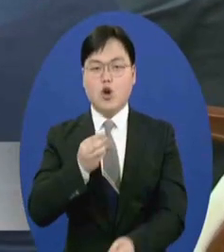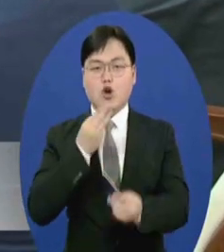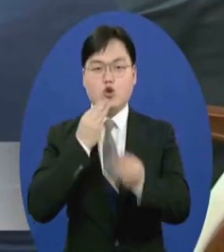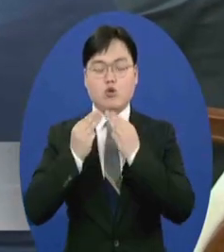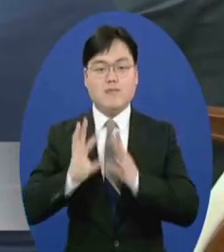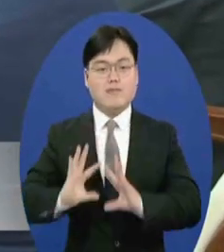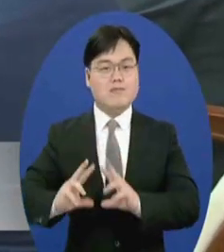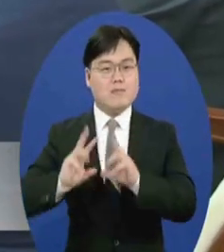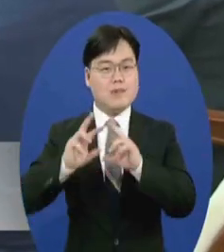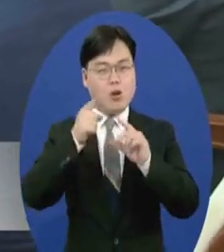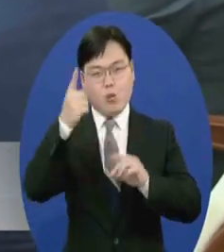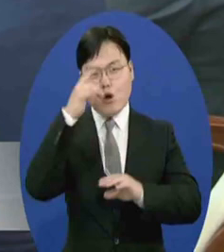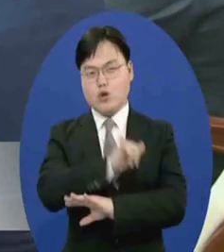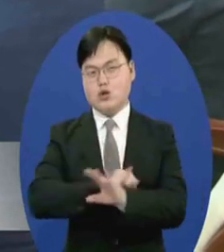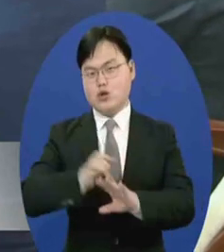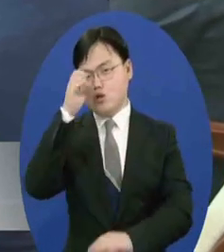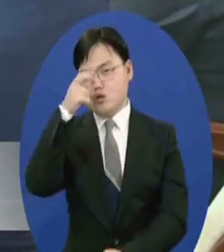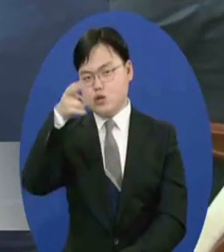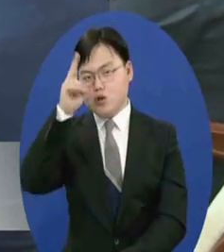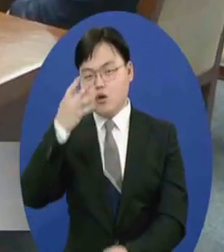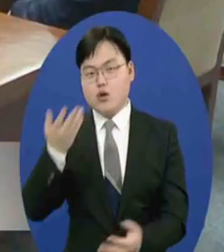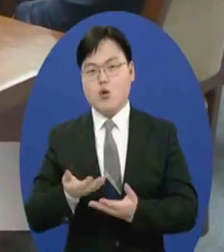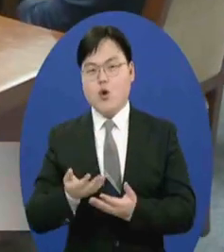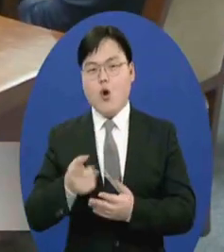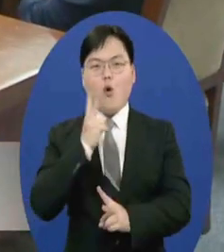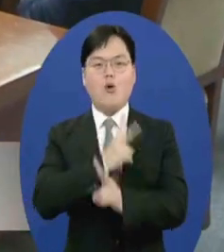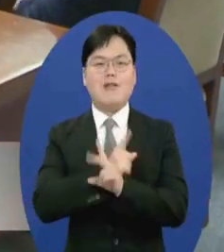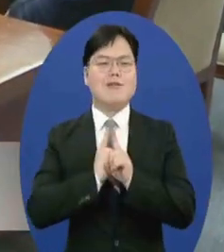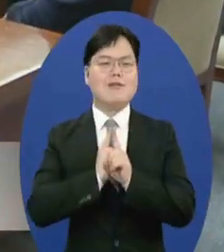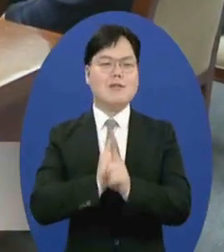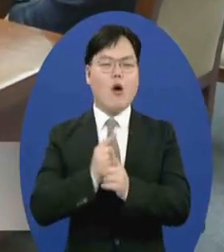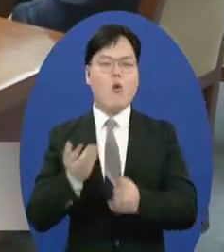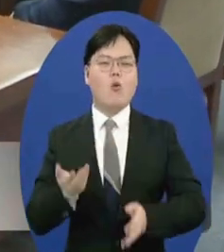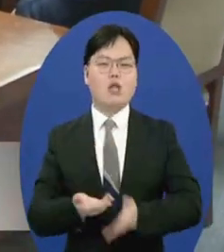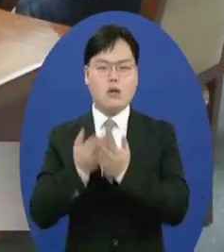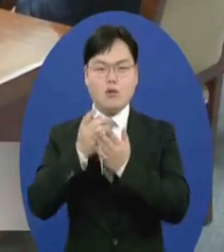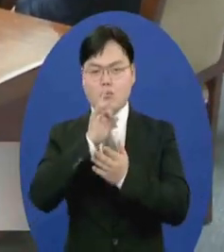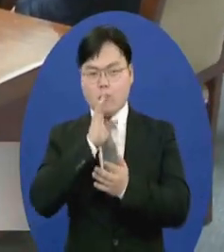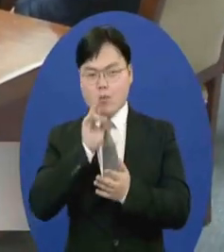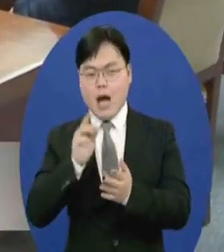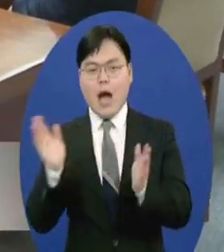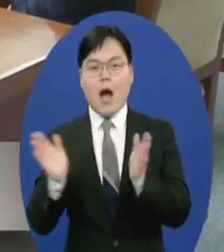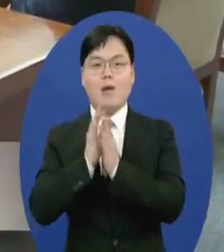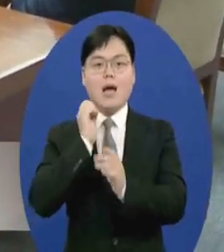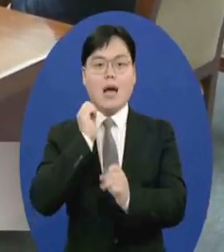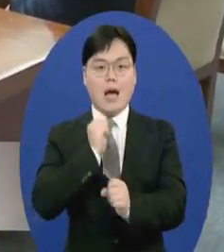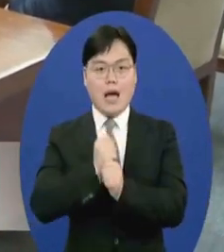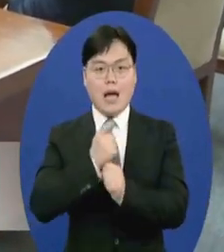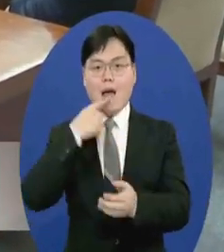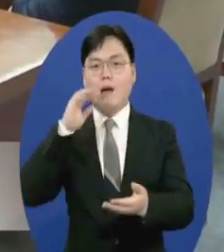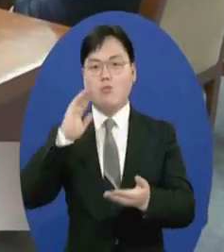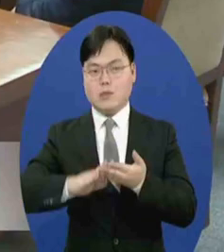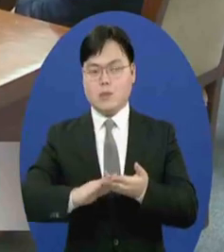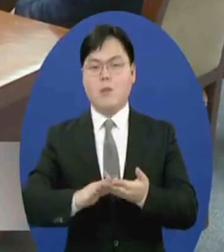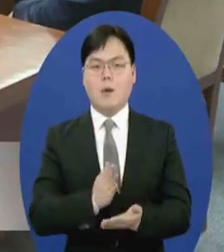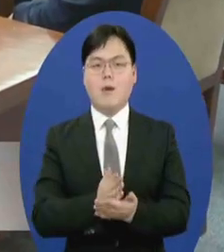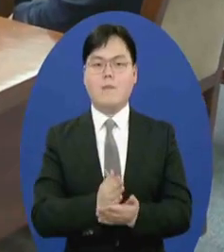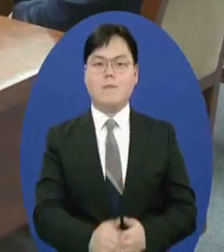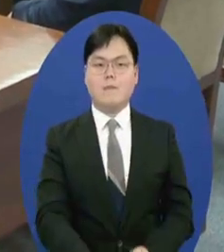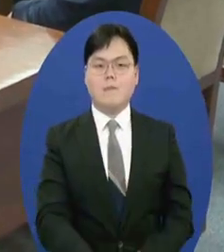Шүүхэн шинжилгээг эрчимжүүлэхэд Монгол Улсын ерөнхийлөгчийн зүгээс хуулийн хүрээнд бүх талын дэмжлэг үзүүлж хамтран ажиллана гэдгээ илэрхийлжээ.